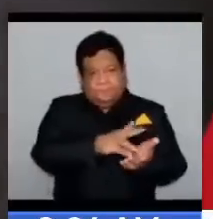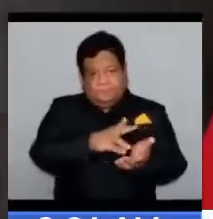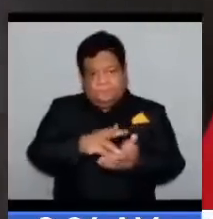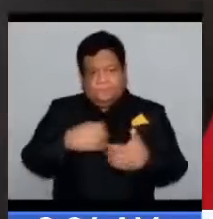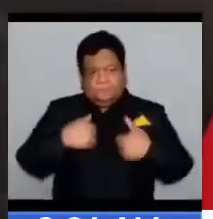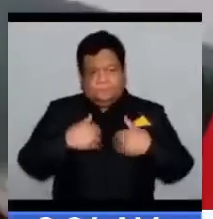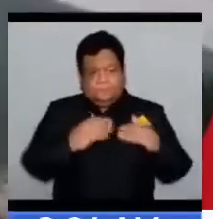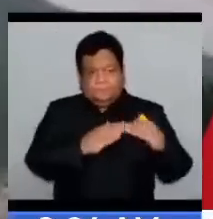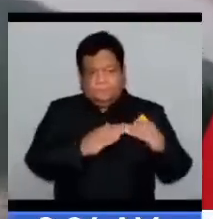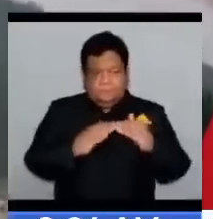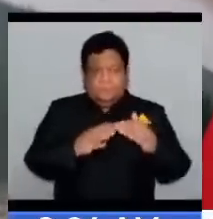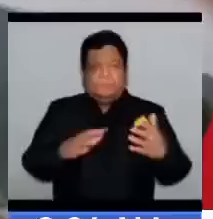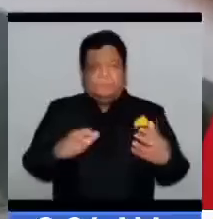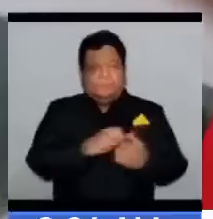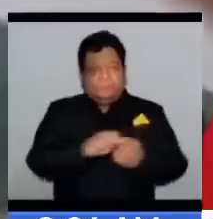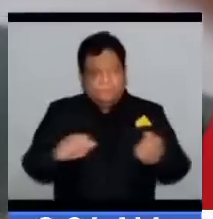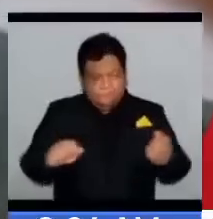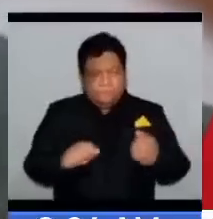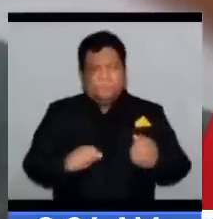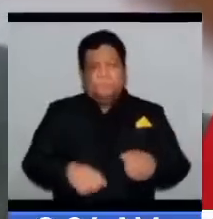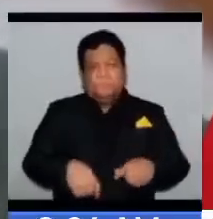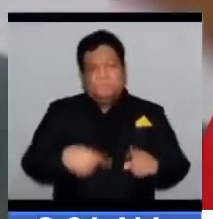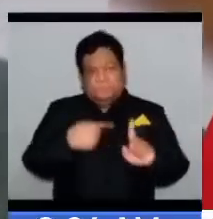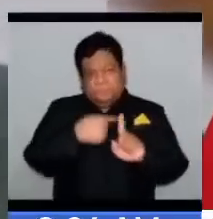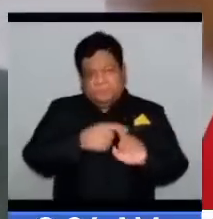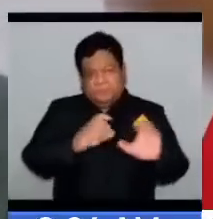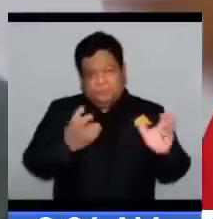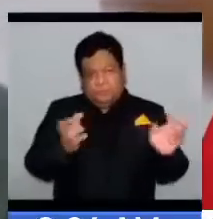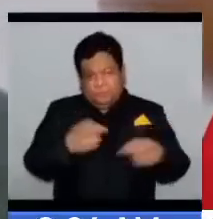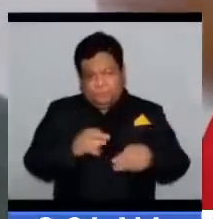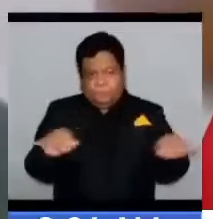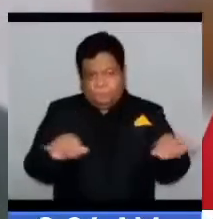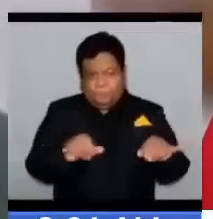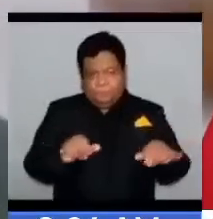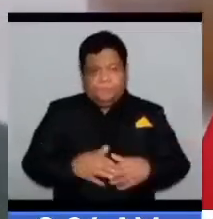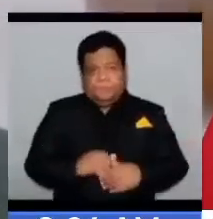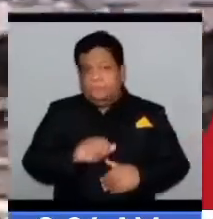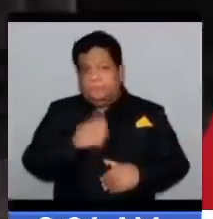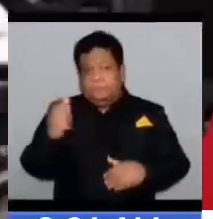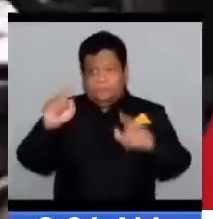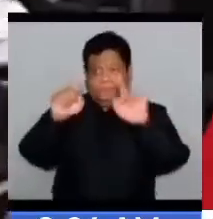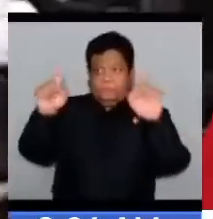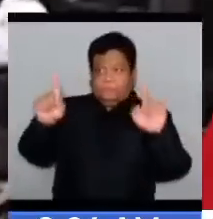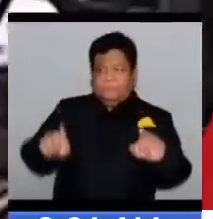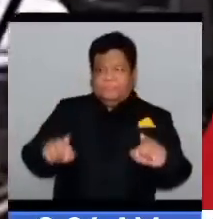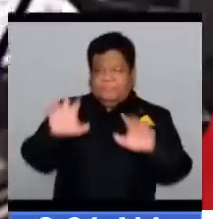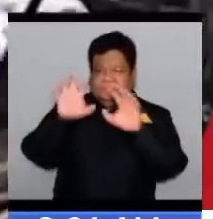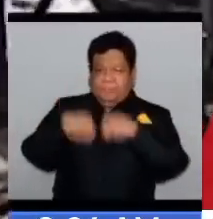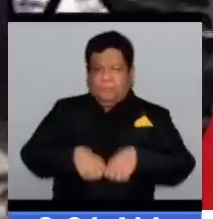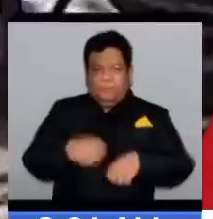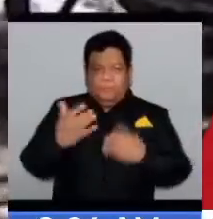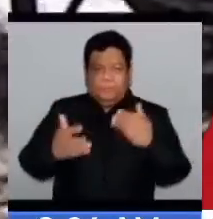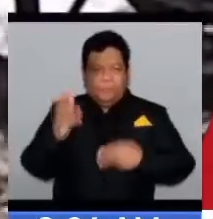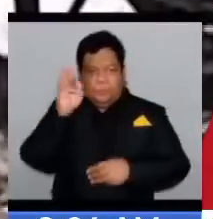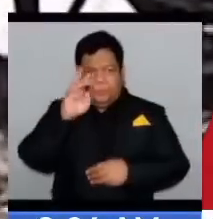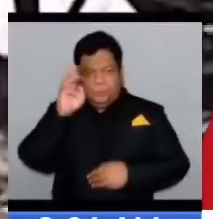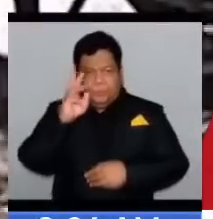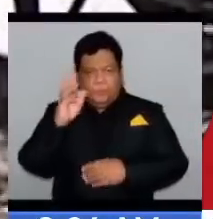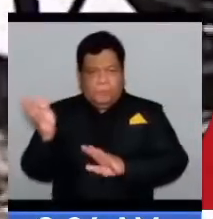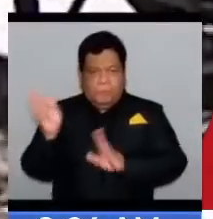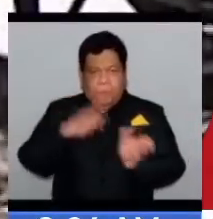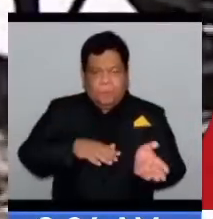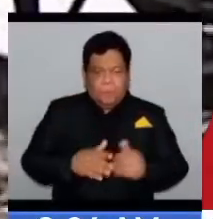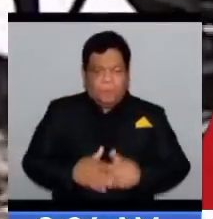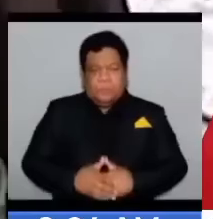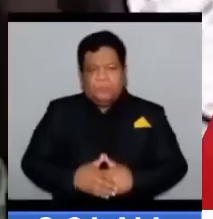classroom sa barangay Darong. Agad namang binaklas ang isang billboard sa pangambang matumba rin ito. Nasa 13 bahay naman sa baybayin